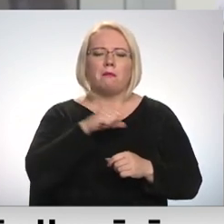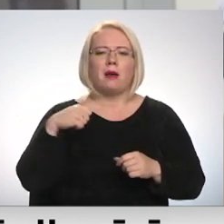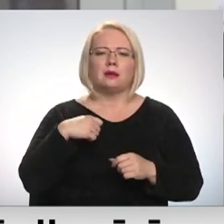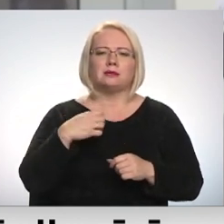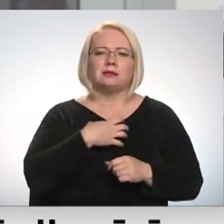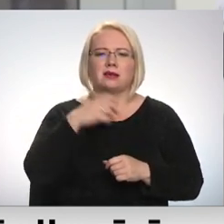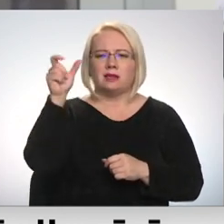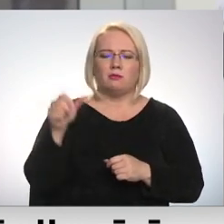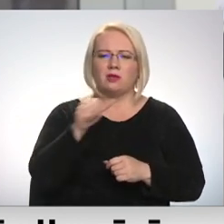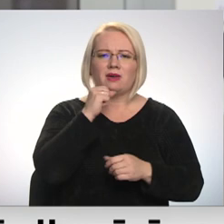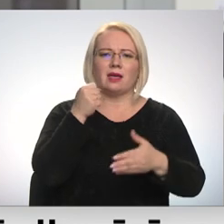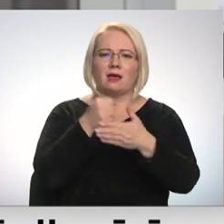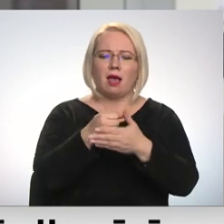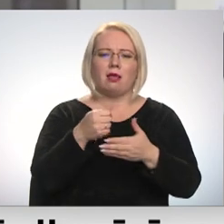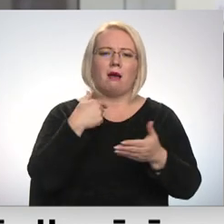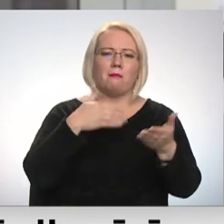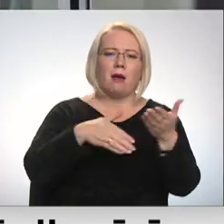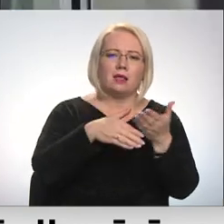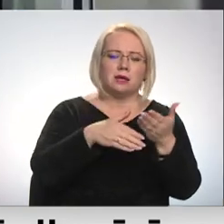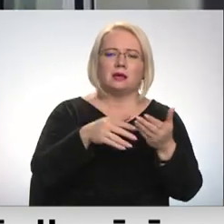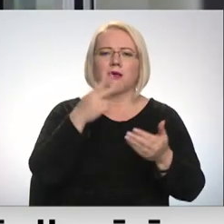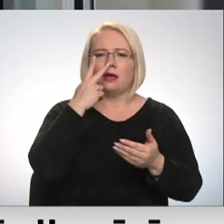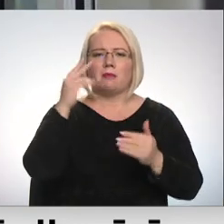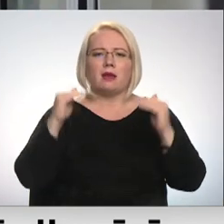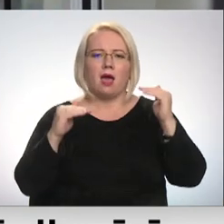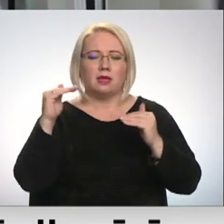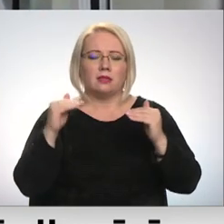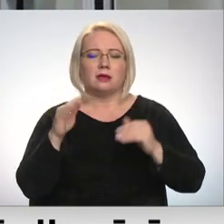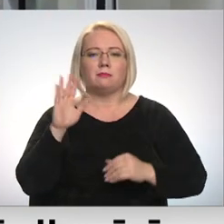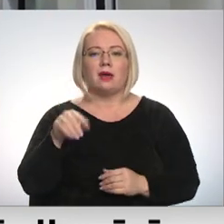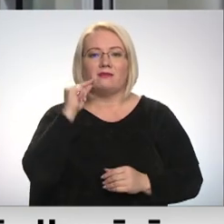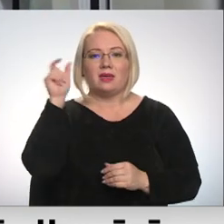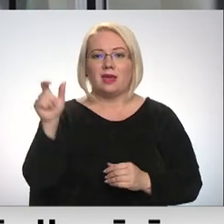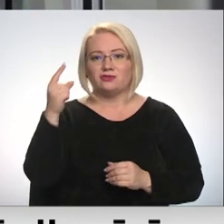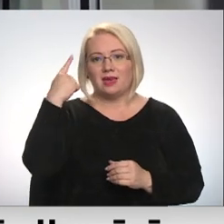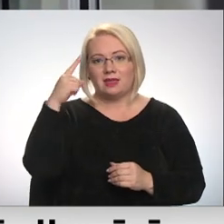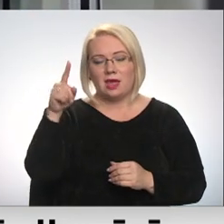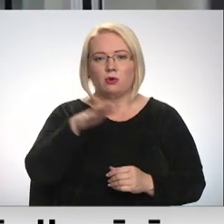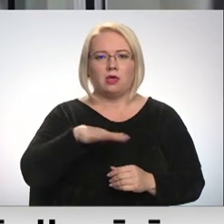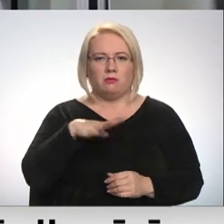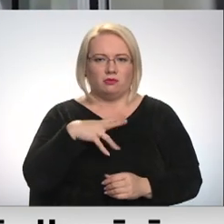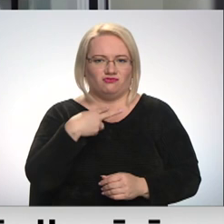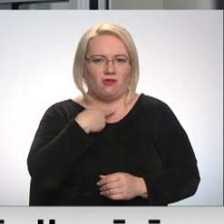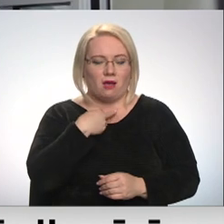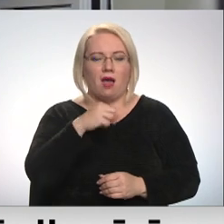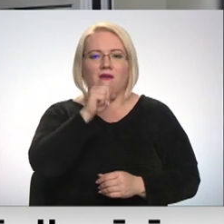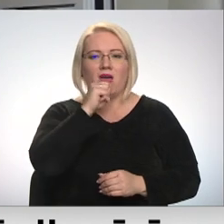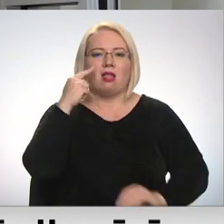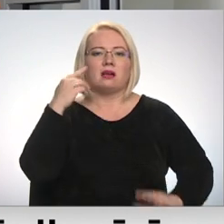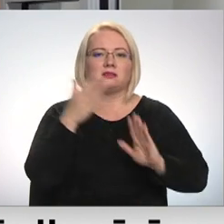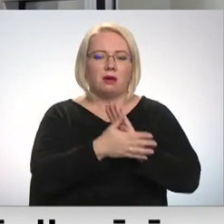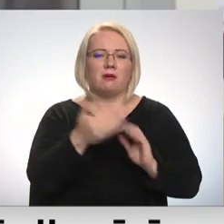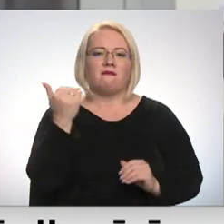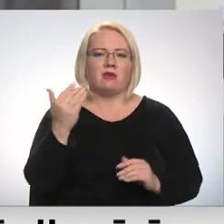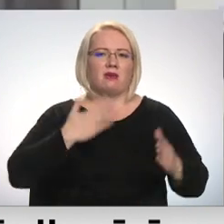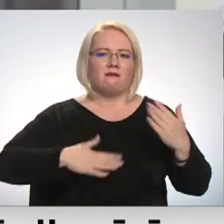tad piepalīdz, skatāmies rādītājs. Par Mārtiņa ideju ģimene sākotnēji bijusi šokēta, taču drīz vien sapratusi viņa